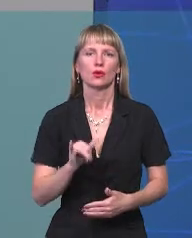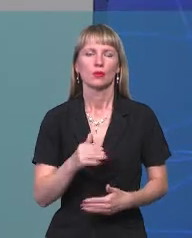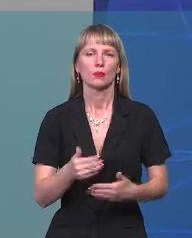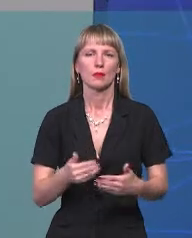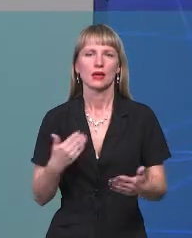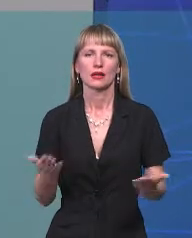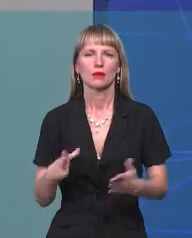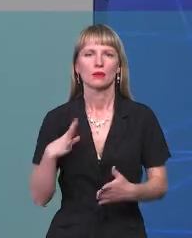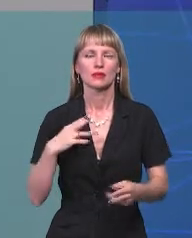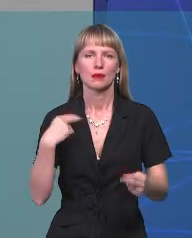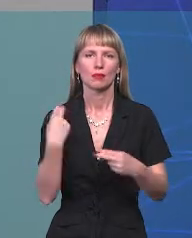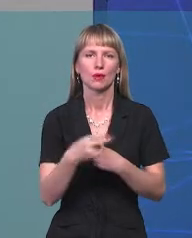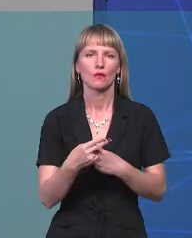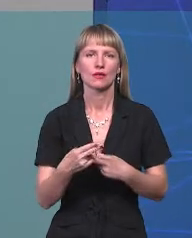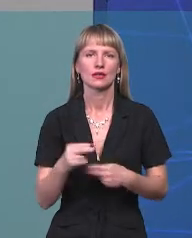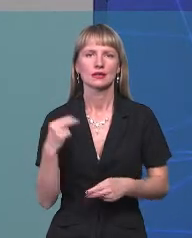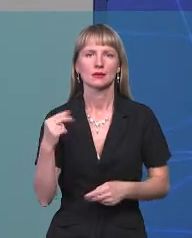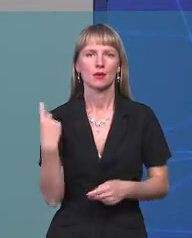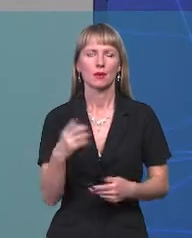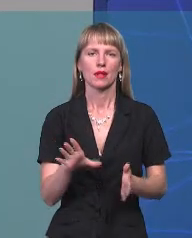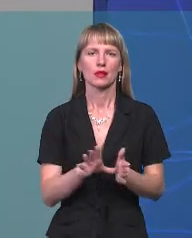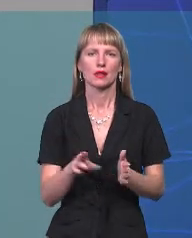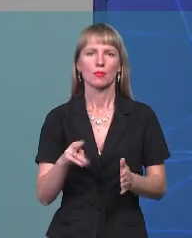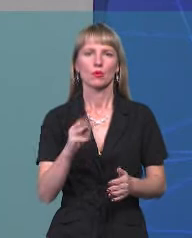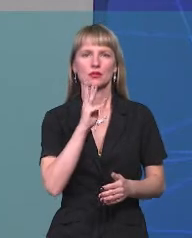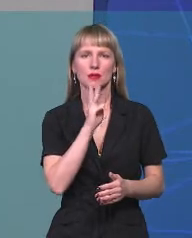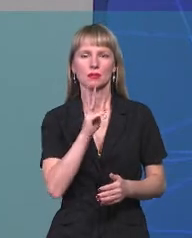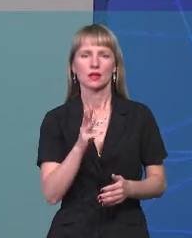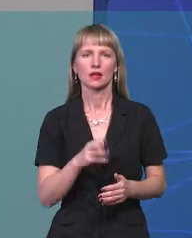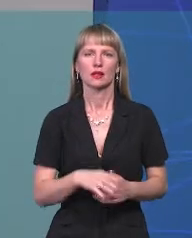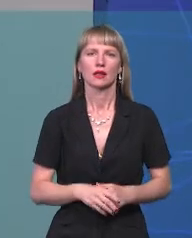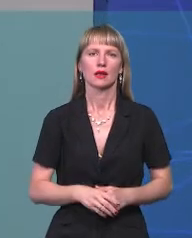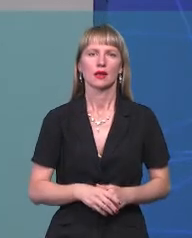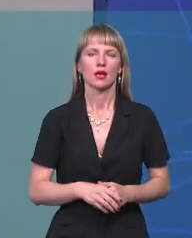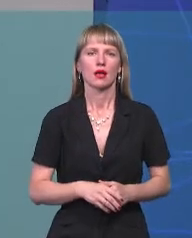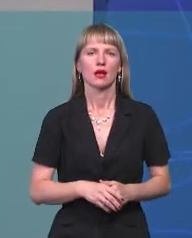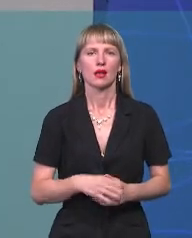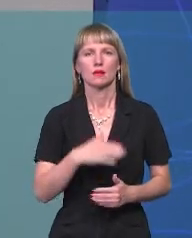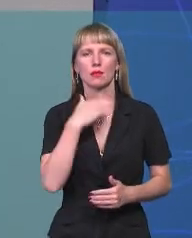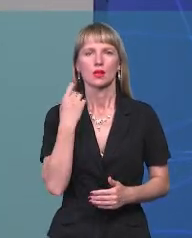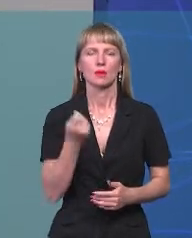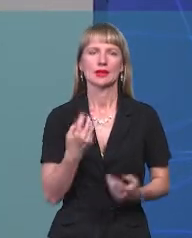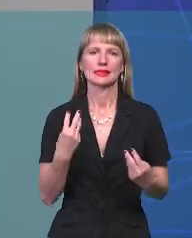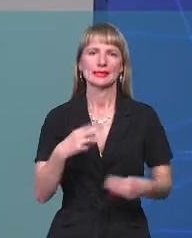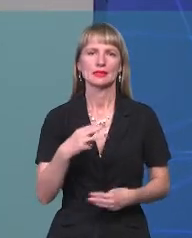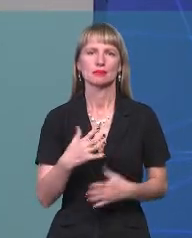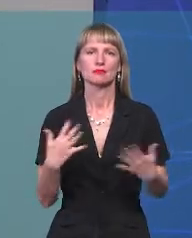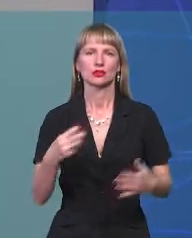перед якою було заборгованість якраз «Запоріжжяобленерго» по заробітній платі. Не багато, не мало,